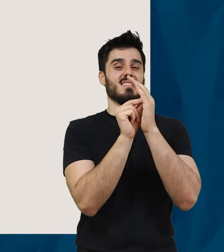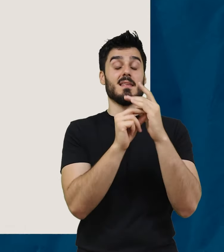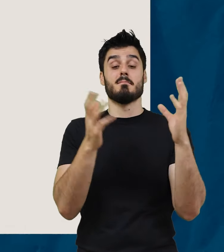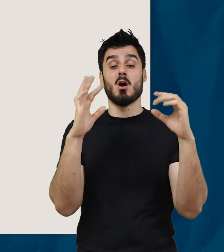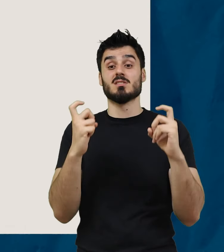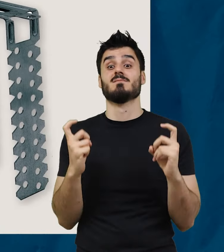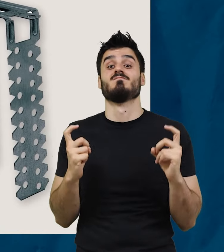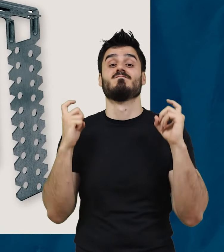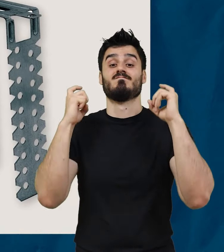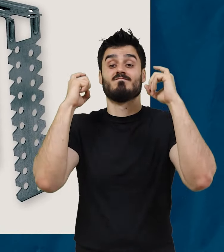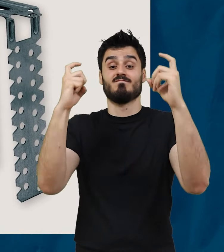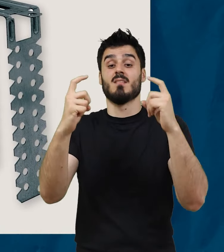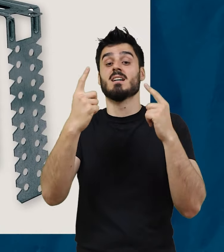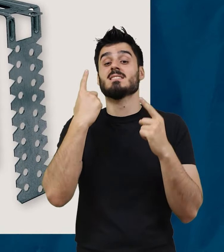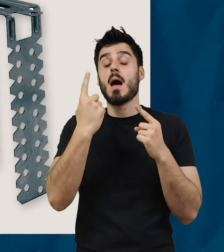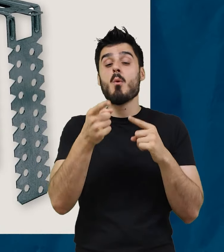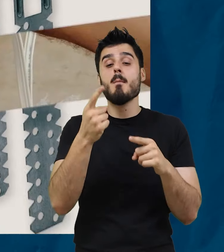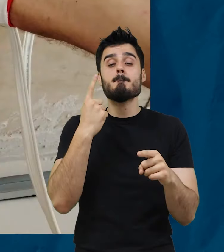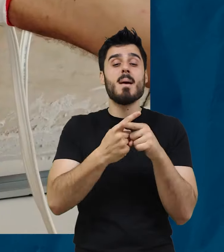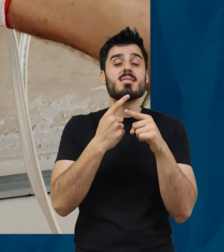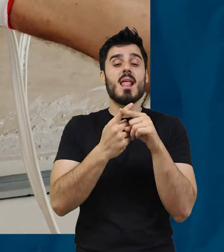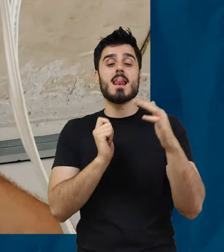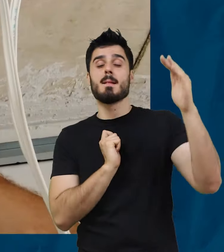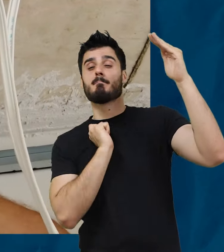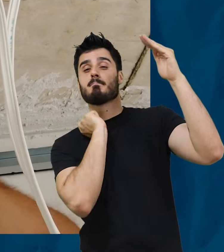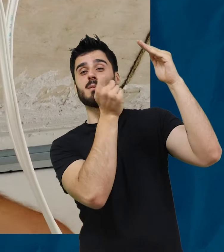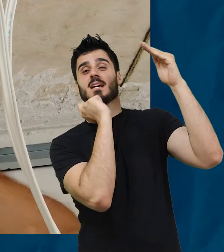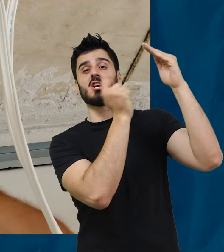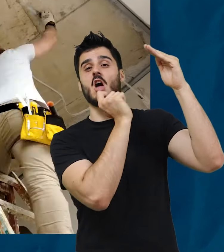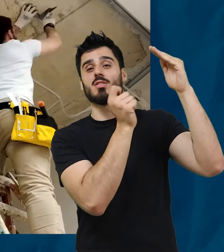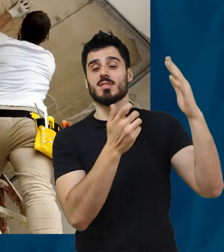Директният окачвач се монтира само с метален анкер пирон за тавана.